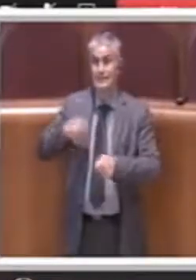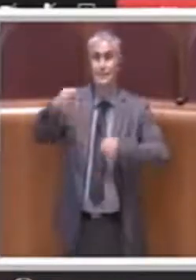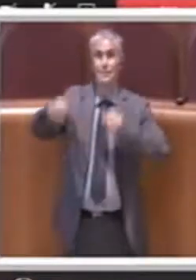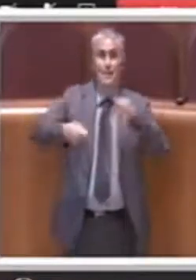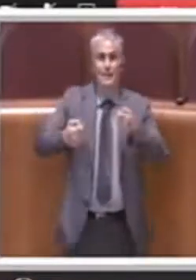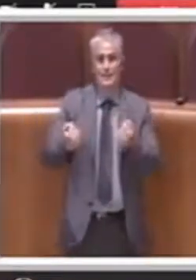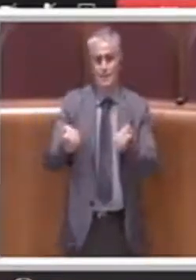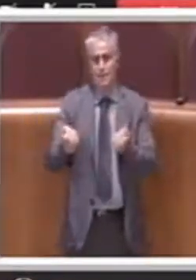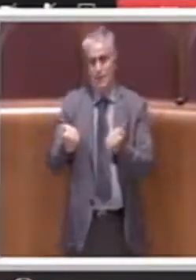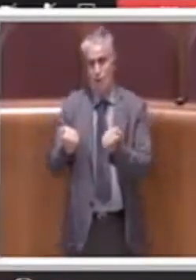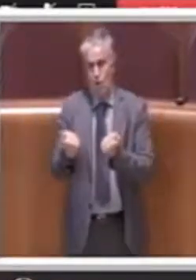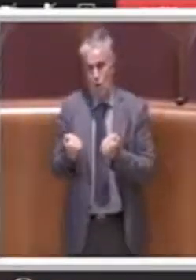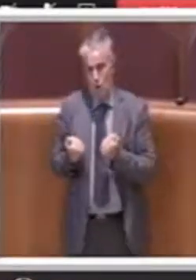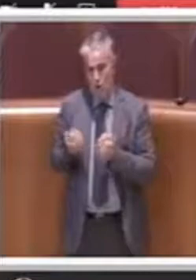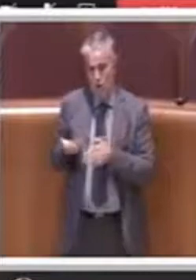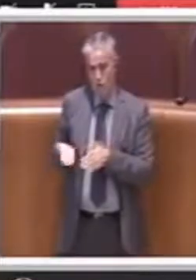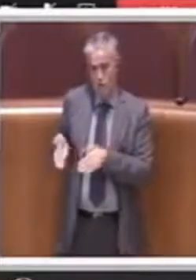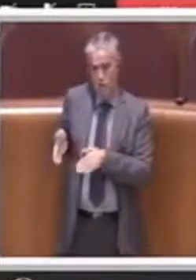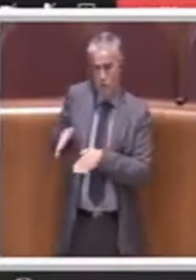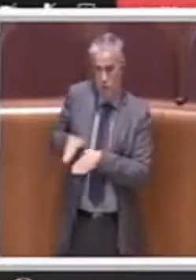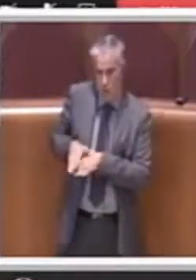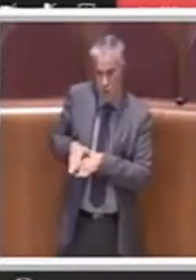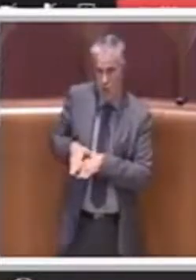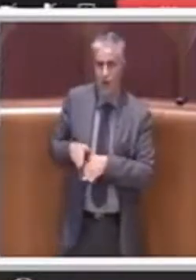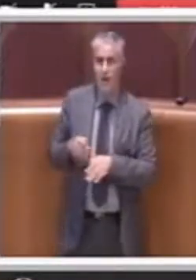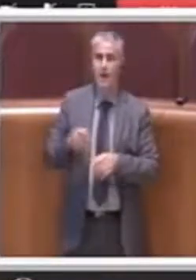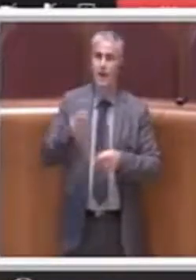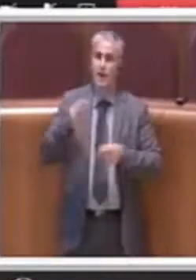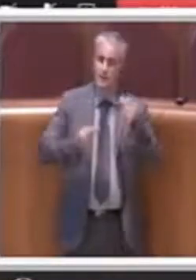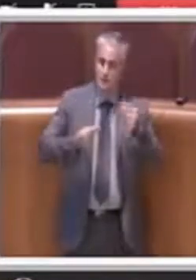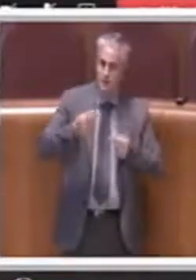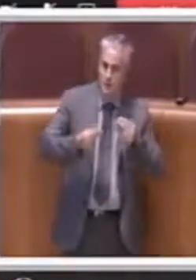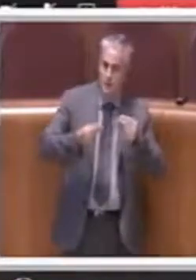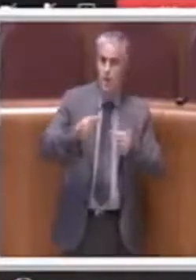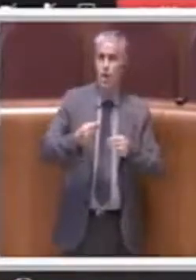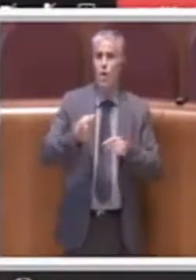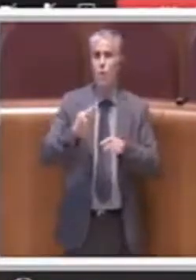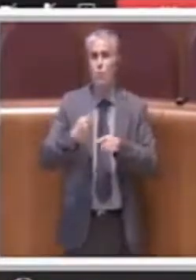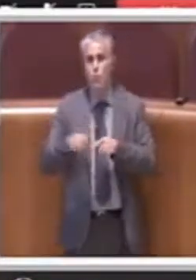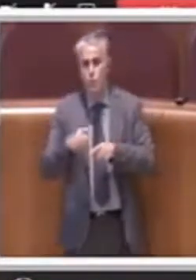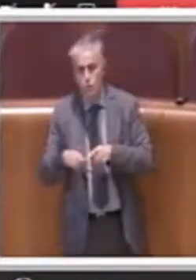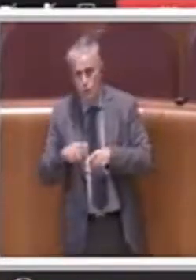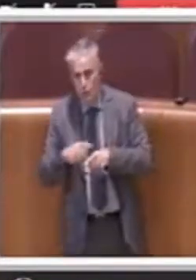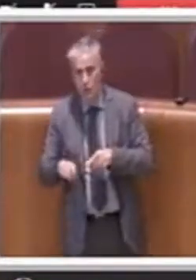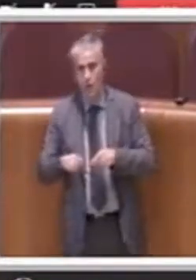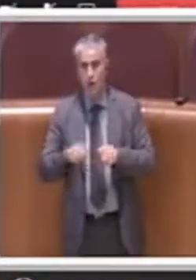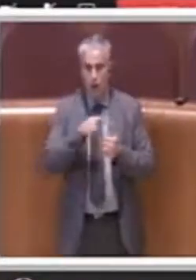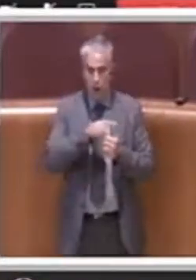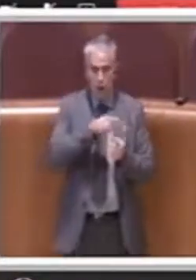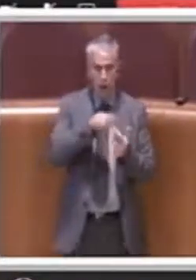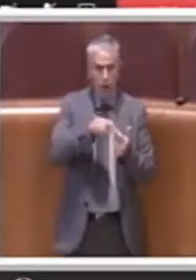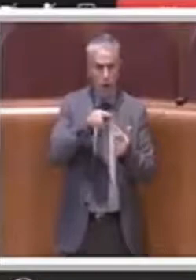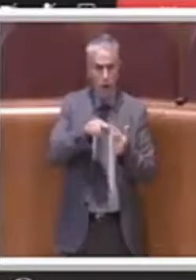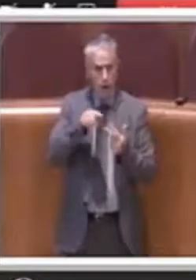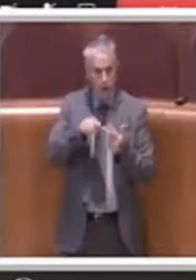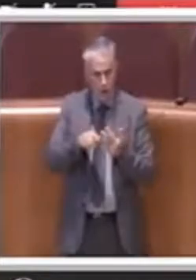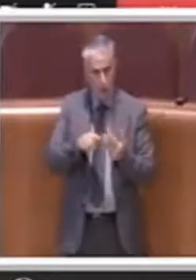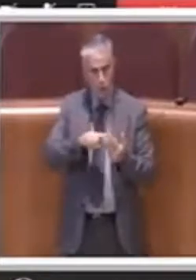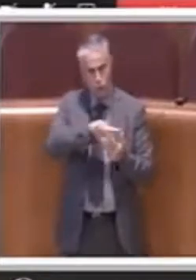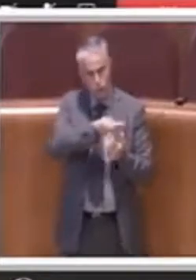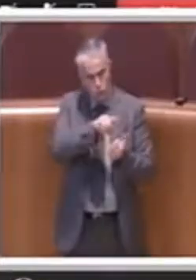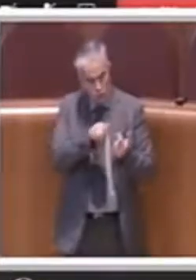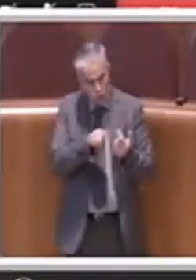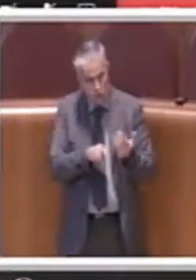poi sono occorse e da economie di rinegoziazione di mutui, che sono state tutte operazioni che hanno